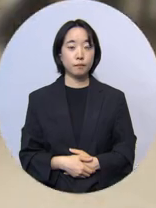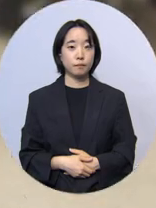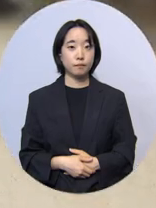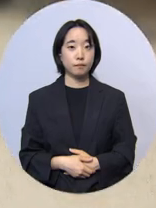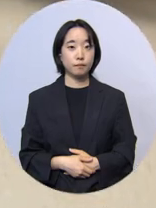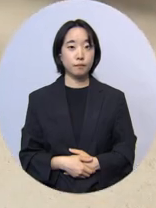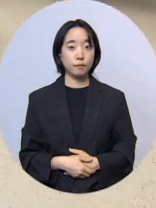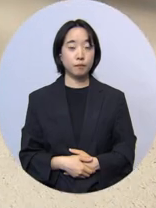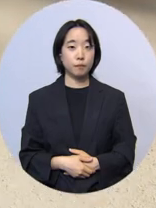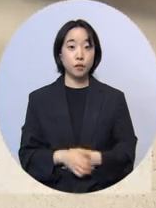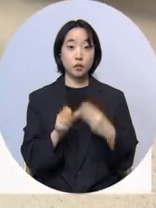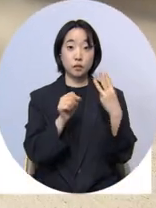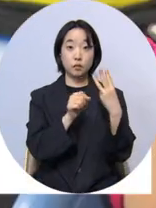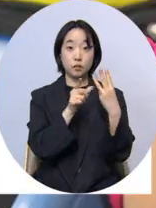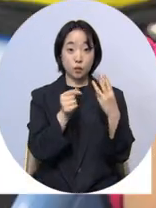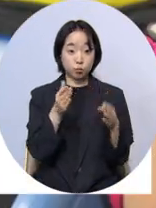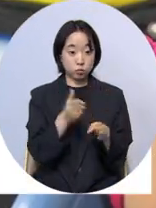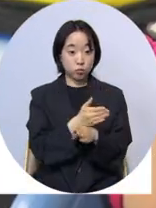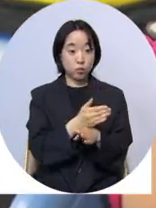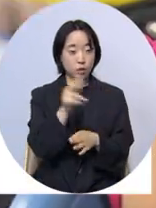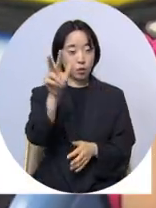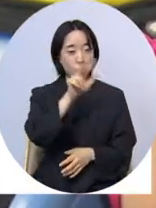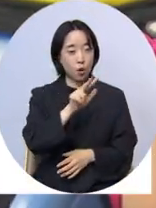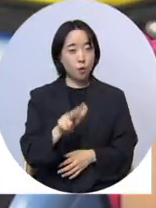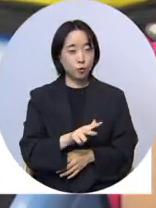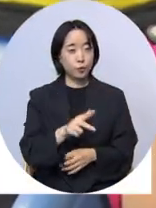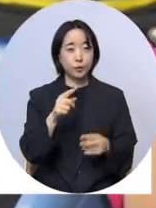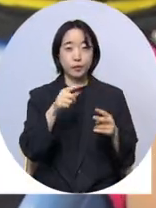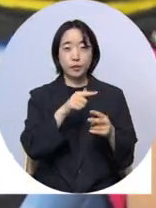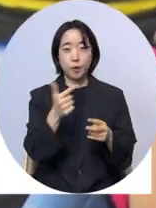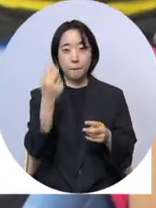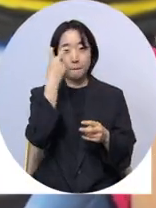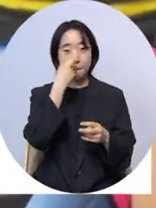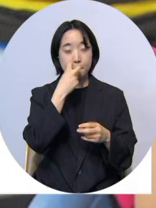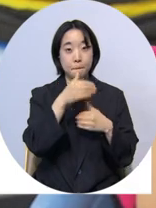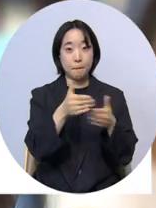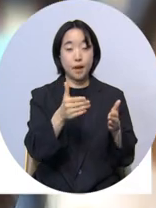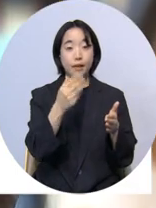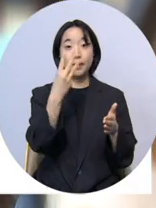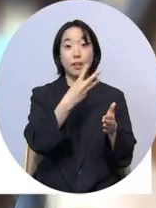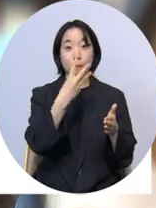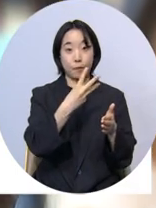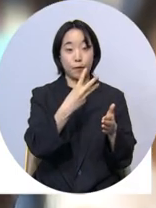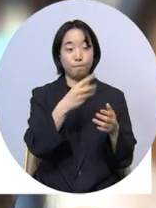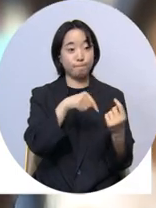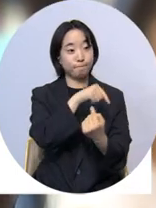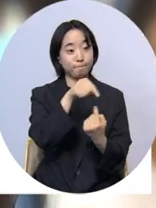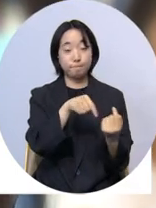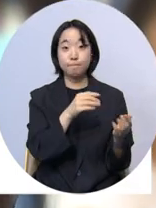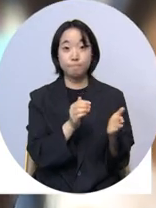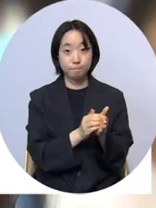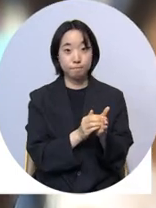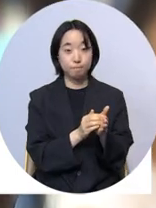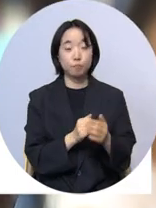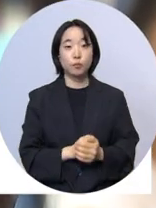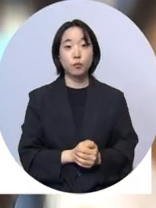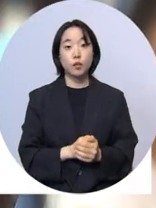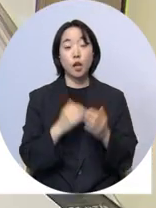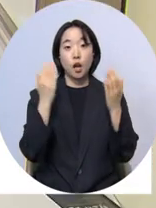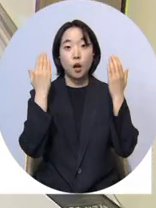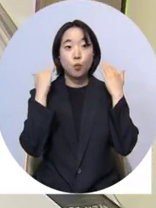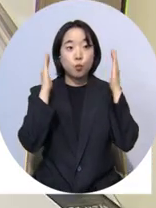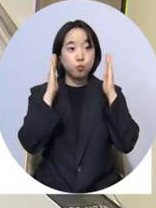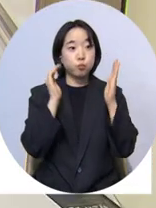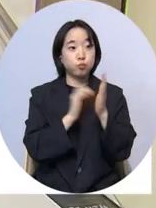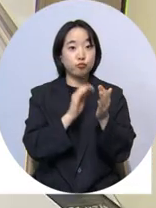올해 1학기부터 전국 약 3,000개 초등학교에서 시범 도입된 늘봄학교. 정규 수업 시간 전후로 다양한 프로그램을